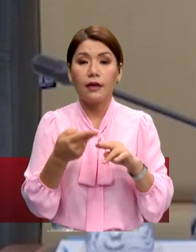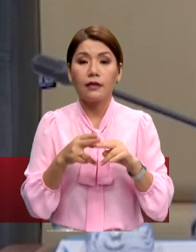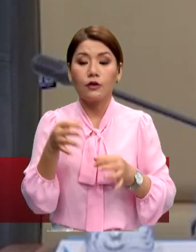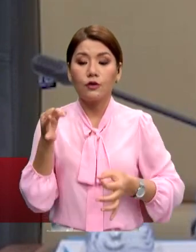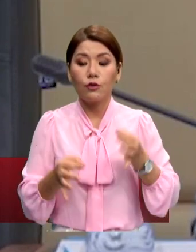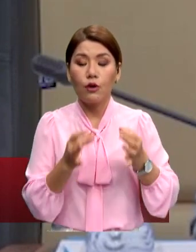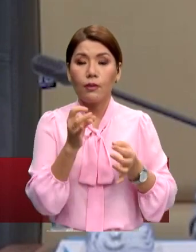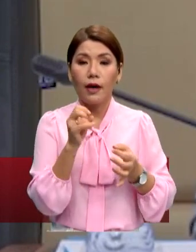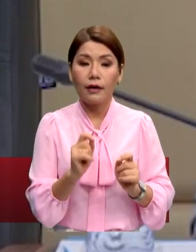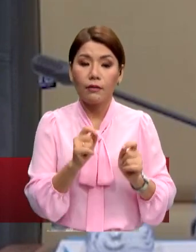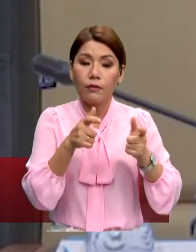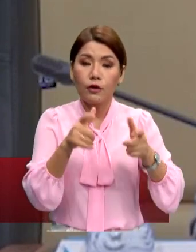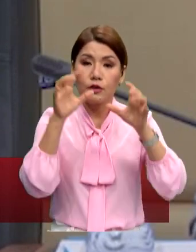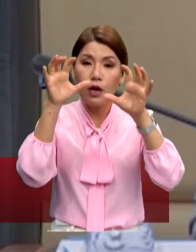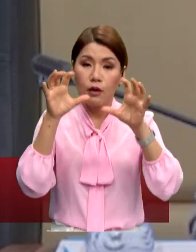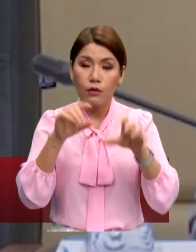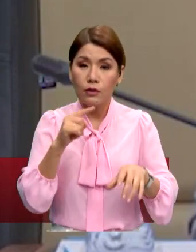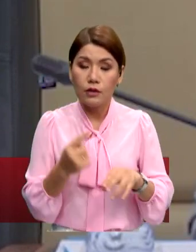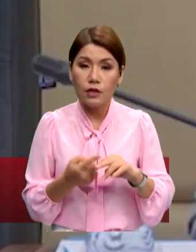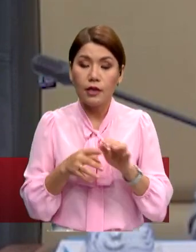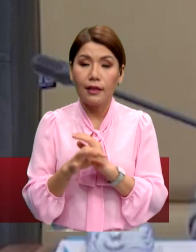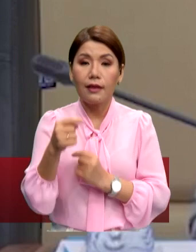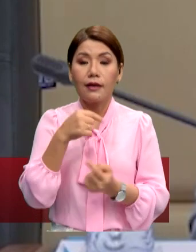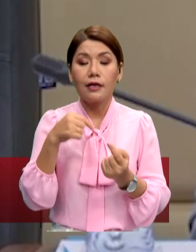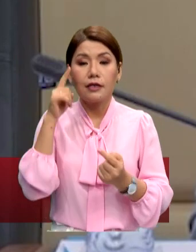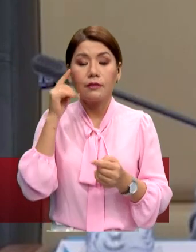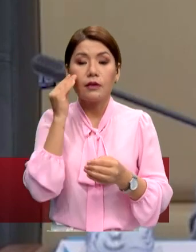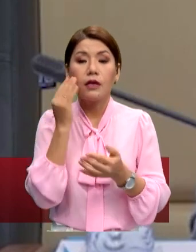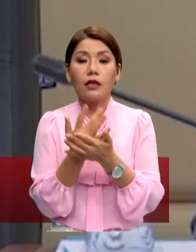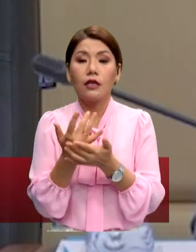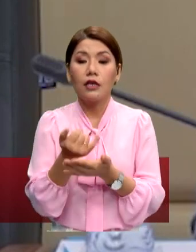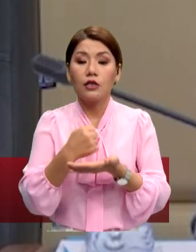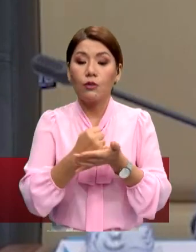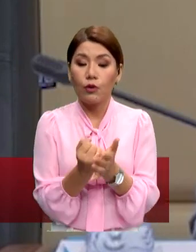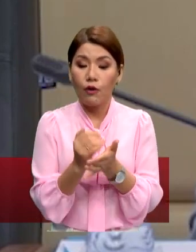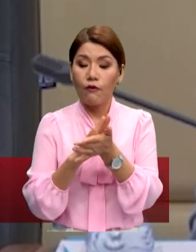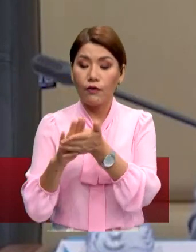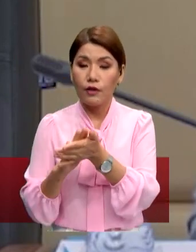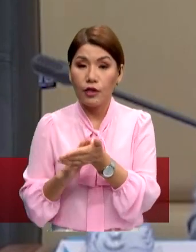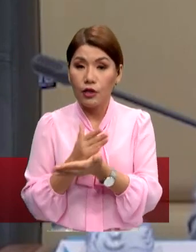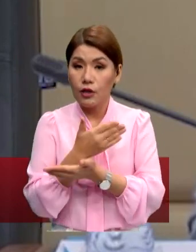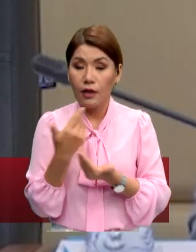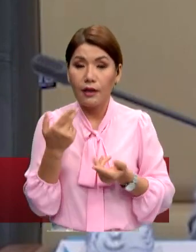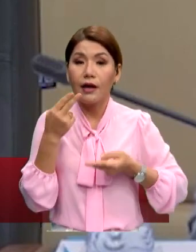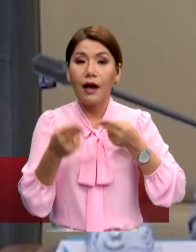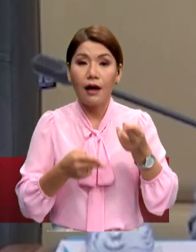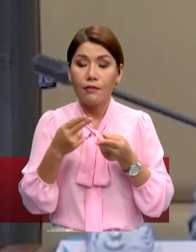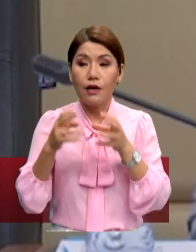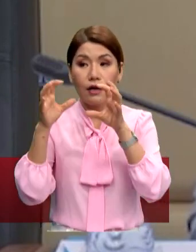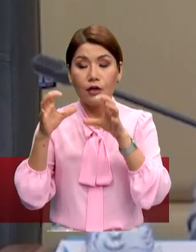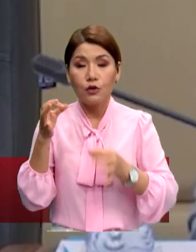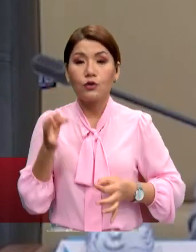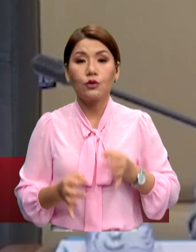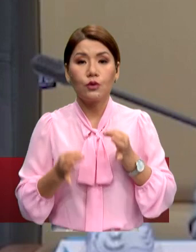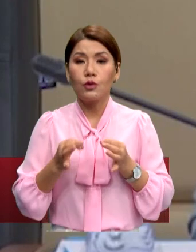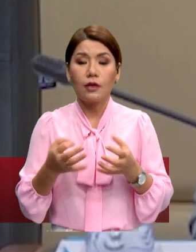судебный акт, вступивший в законную силу. На наш взгляд, если не устанавливать определенные фильтры для обращений граждан, Конституционный суд